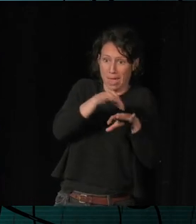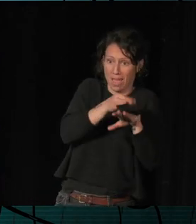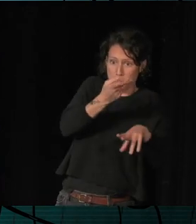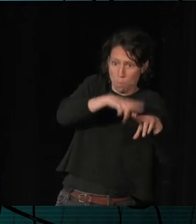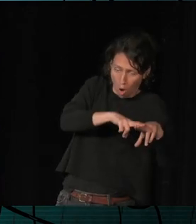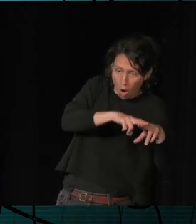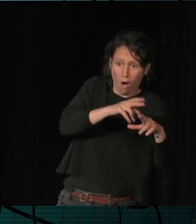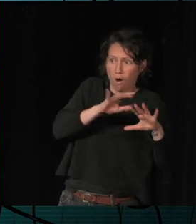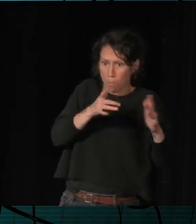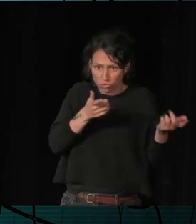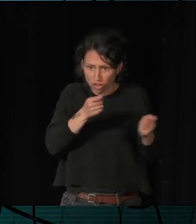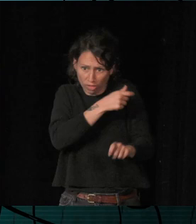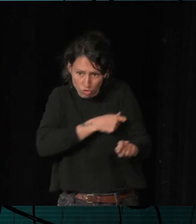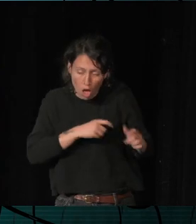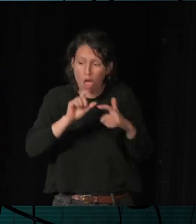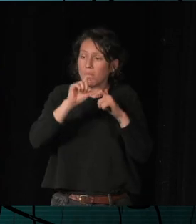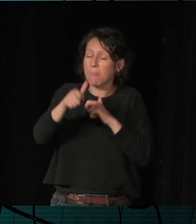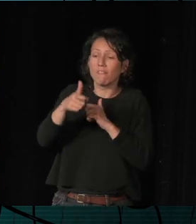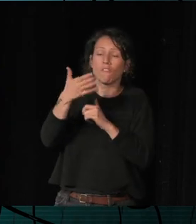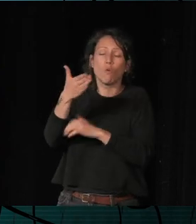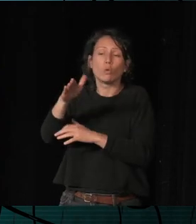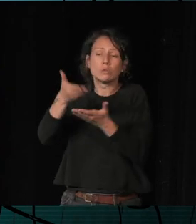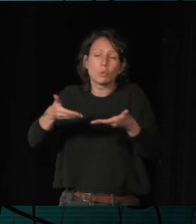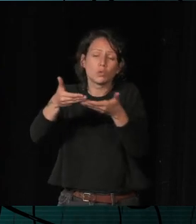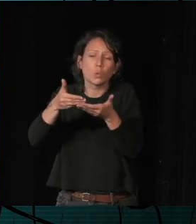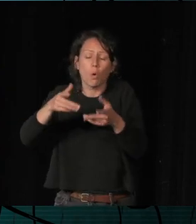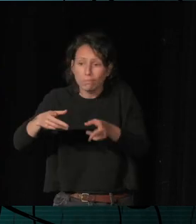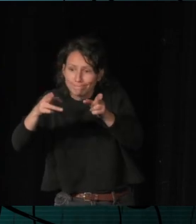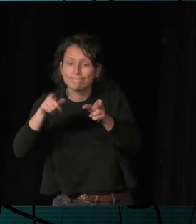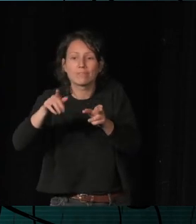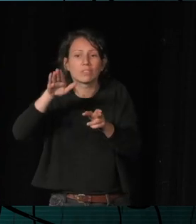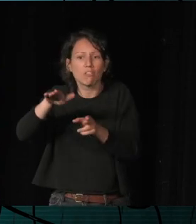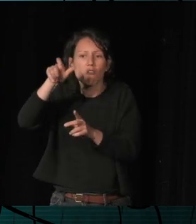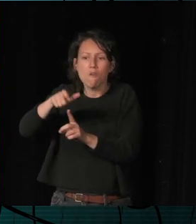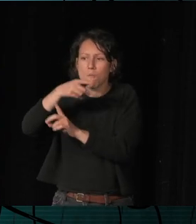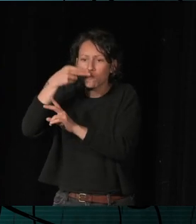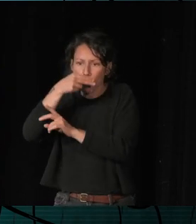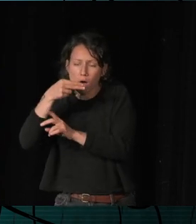occultes pour se venger du harcèlement de ses collègues, en gros. Et après en avoir discuté un peu avec